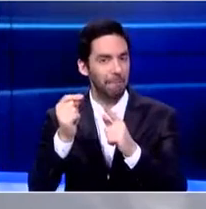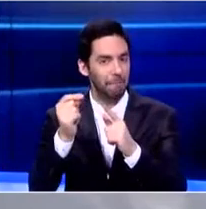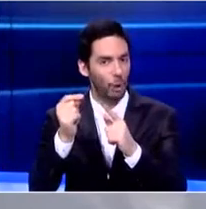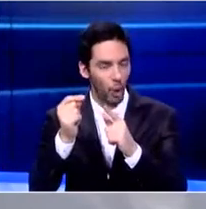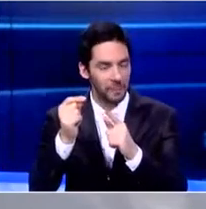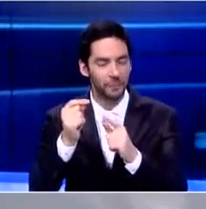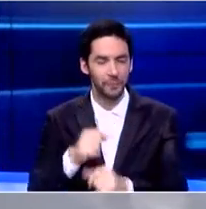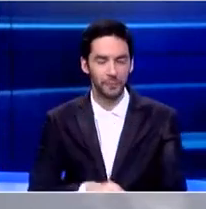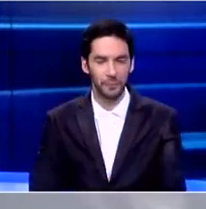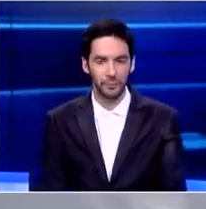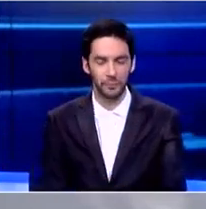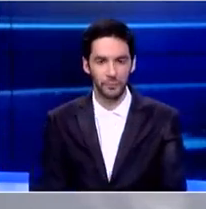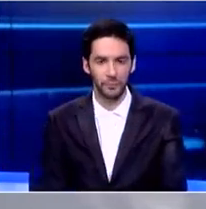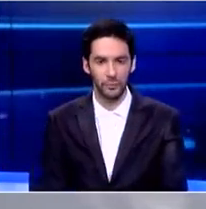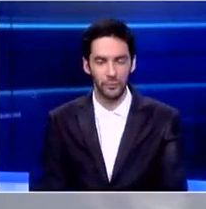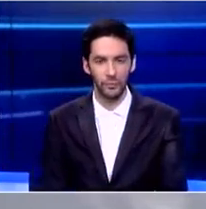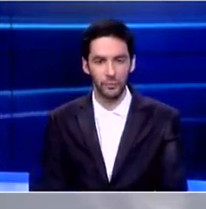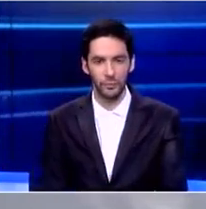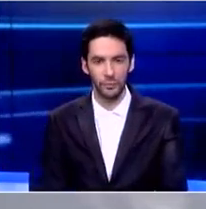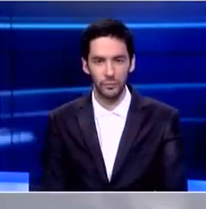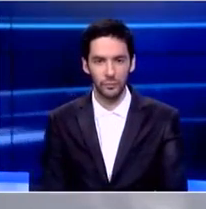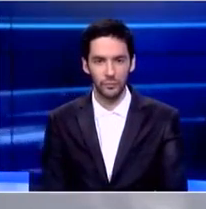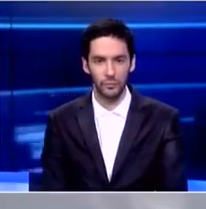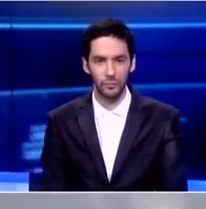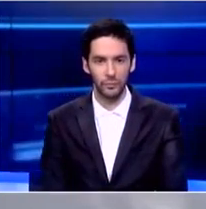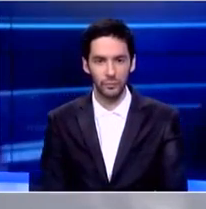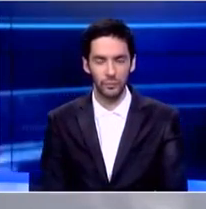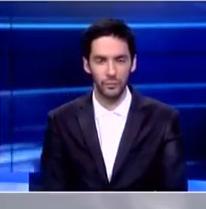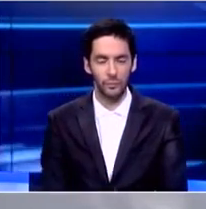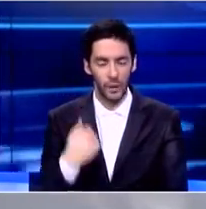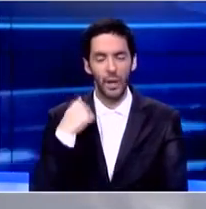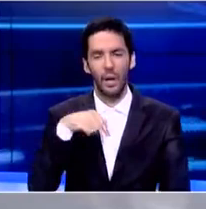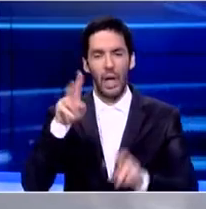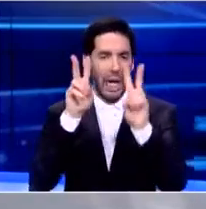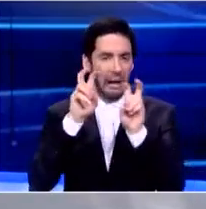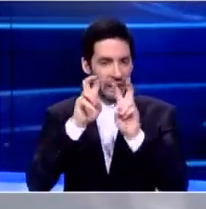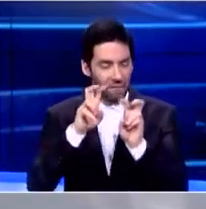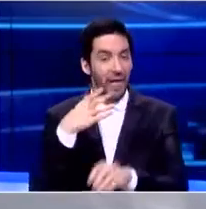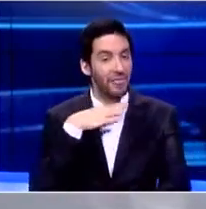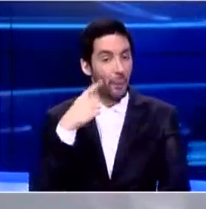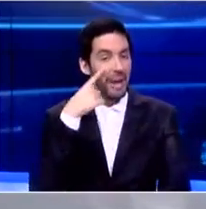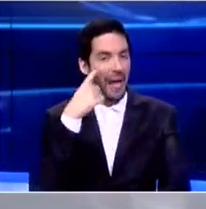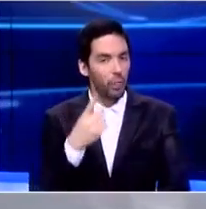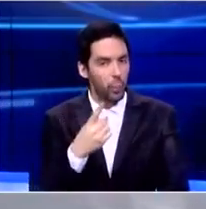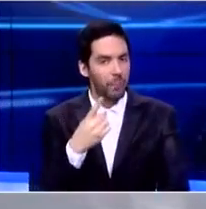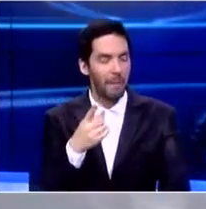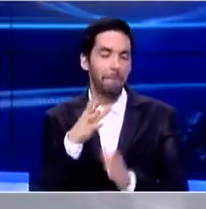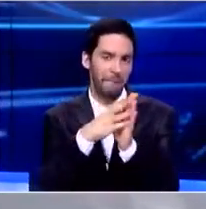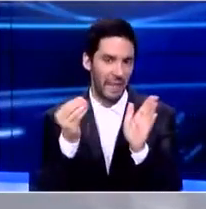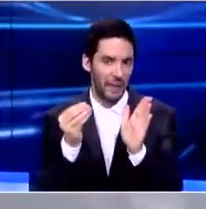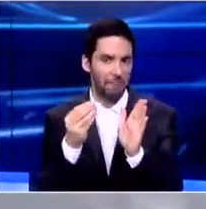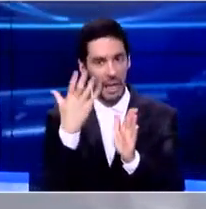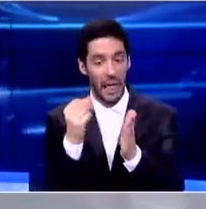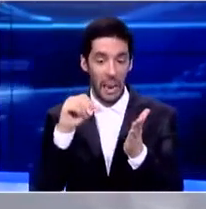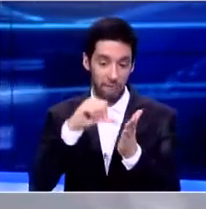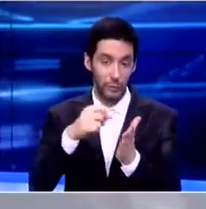περιστατικά. Είναι πολύ σημαντικό όταν κάνουμε αυτές τις αναλύσεις να λάβουμε υπόψη μας το μέγεθος του πληθυσμού στον